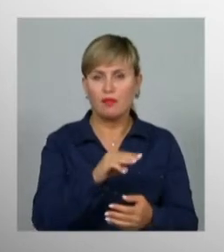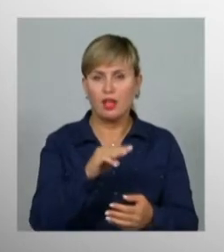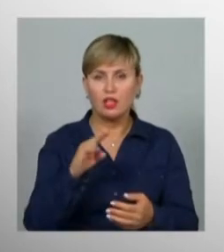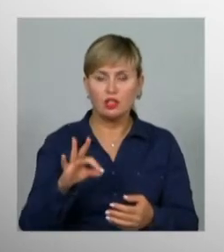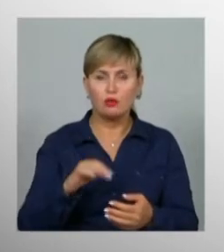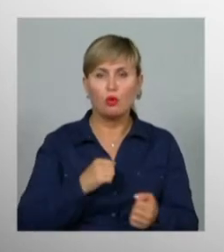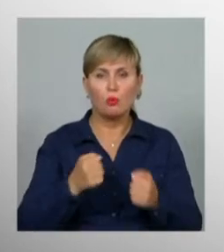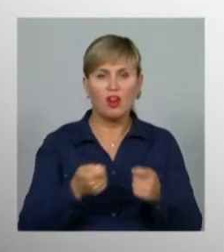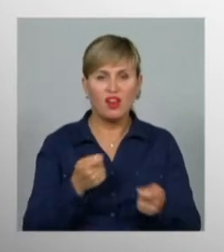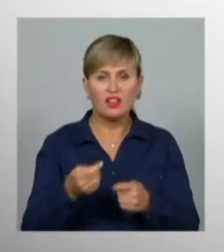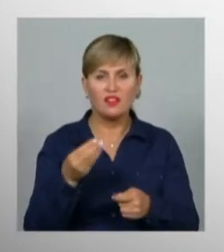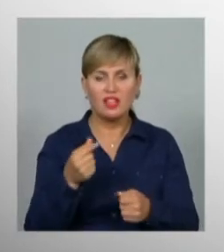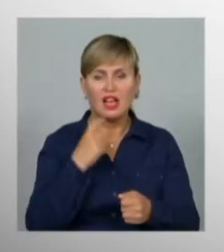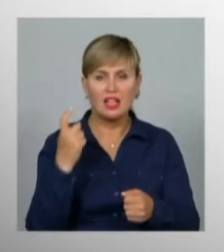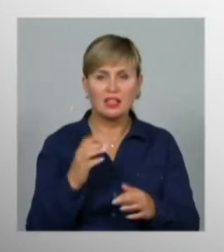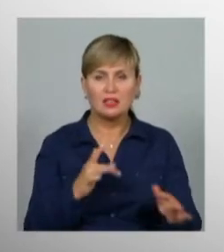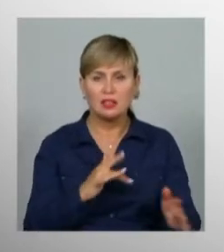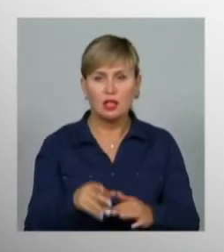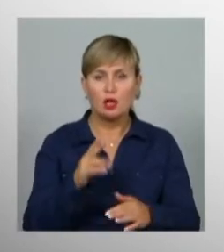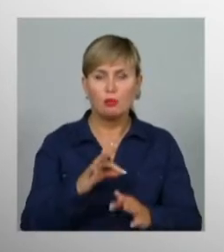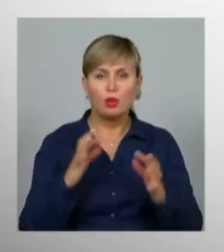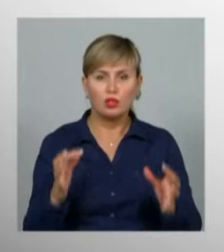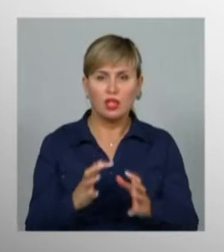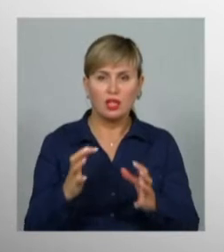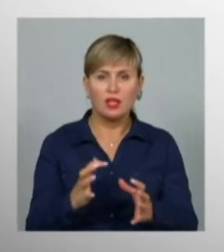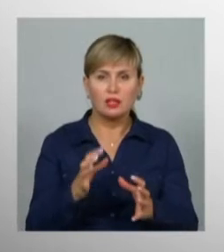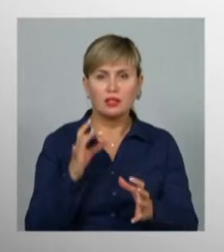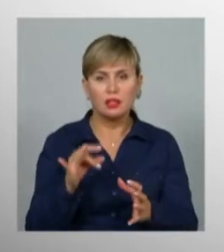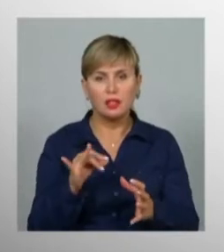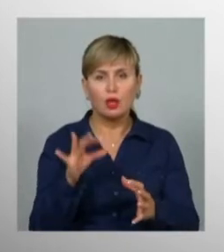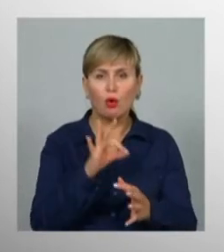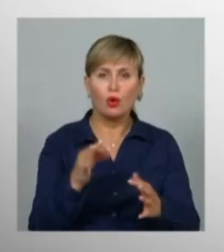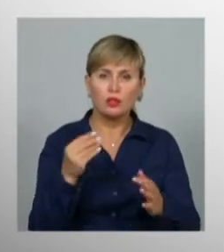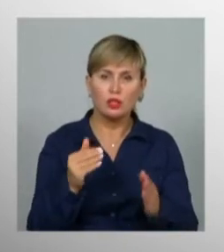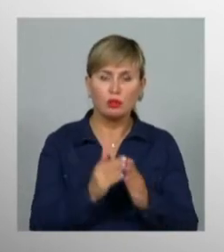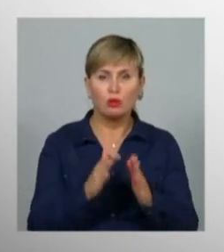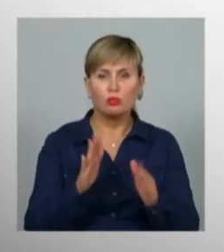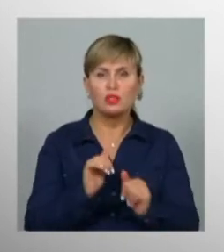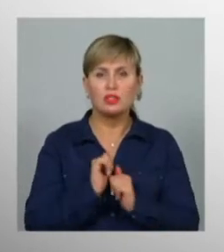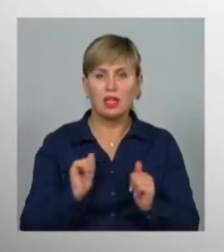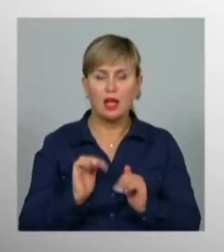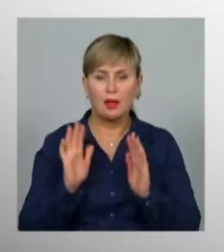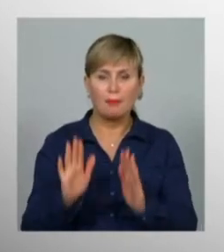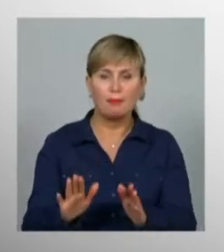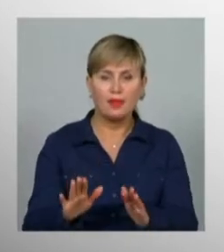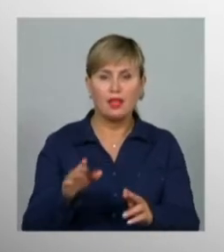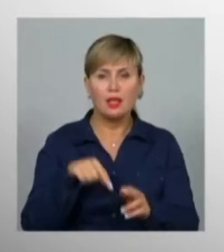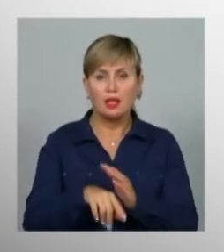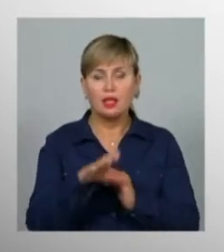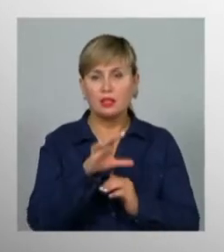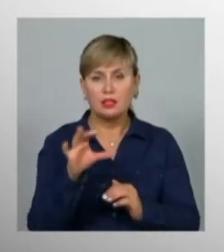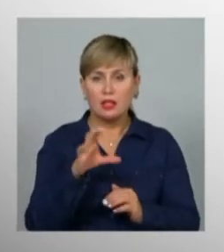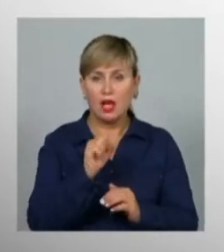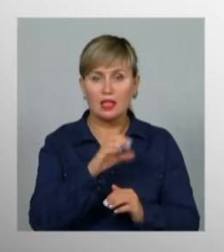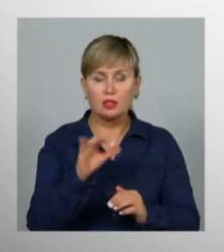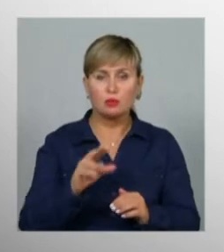Управлять финансами и хозяйственной деятельностью по сохранности и содержанию общего имущества жильцы будут сами. ОСИ будет работать по